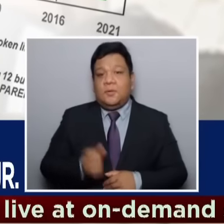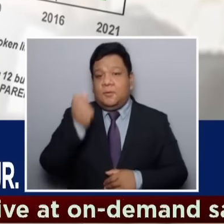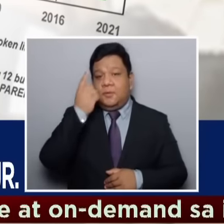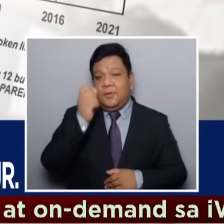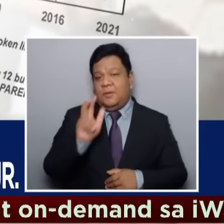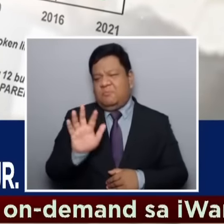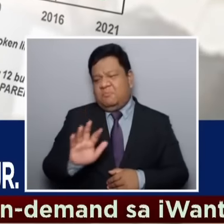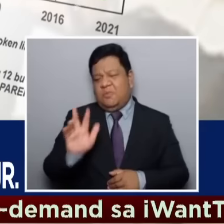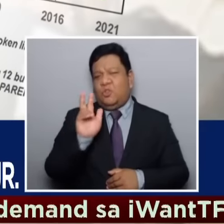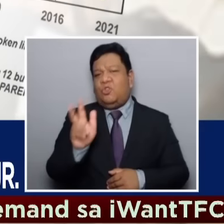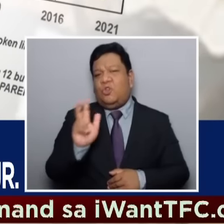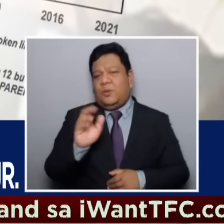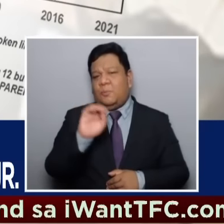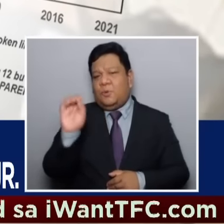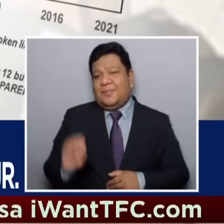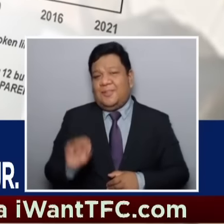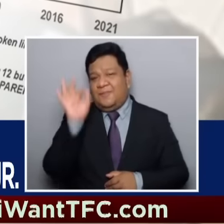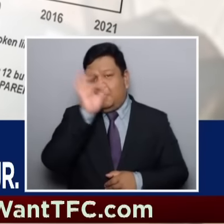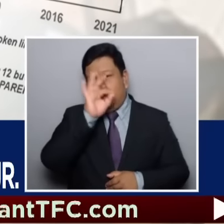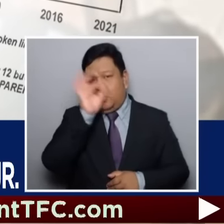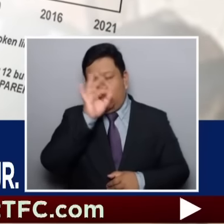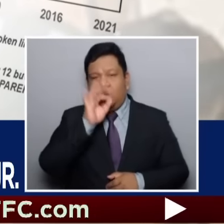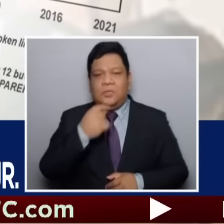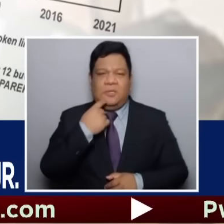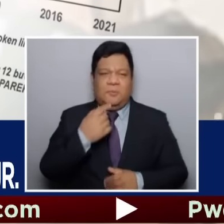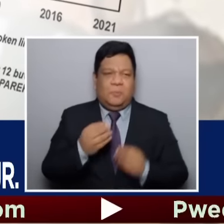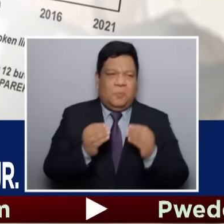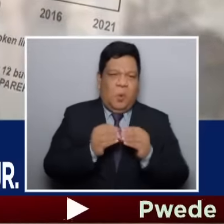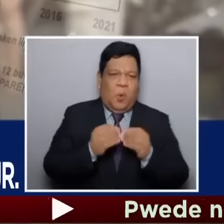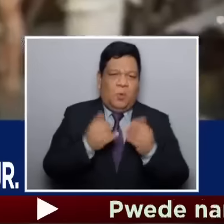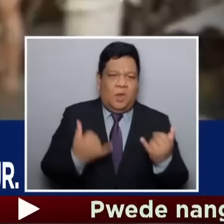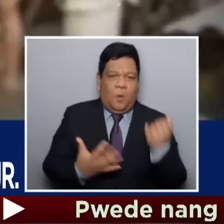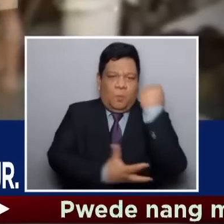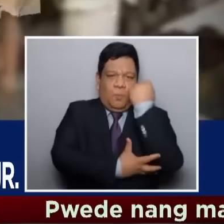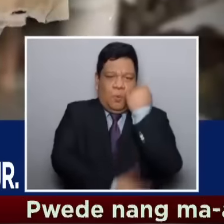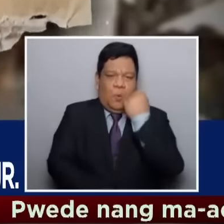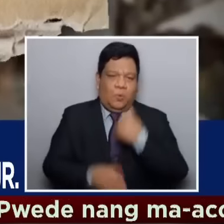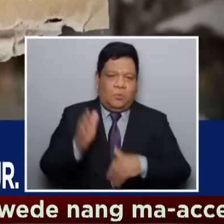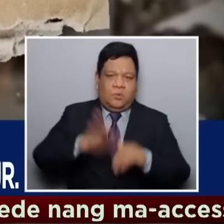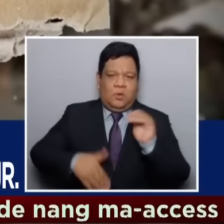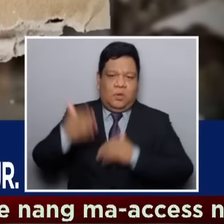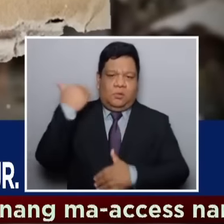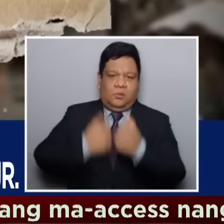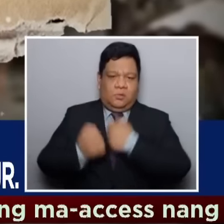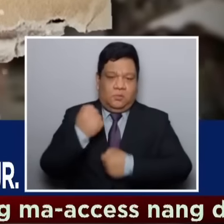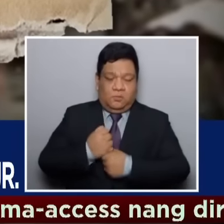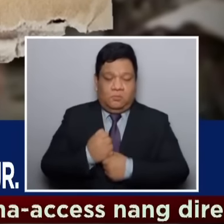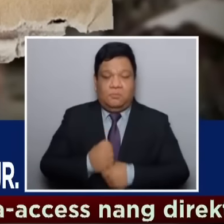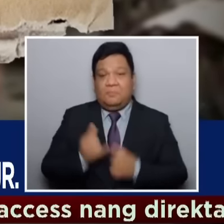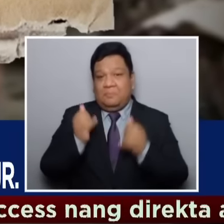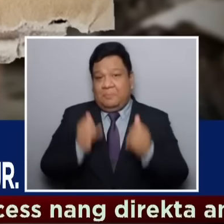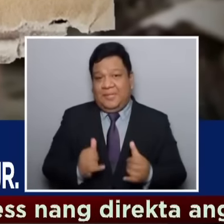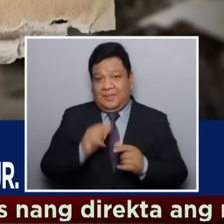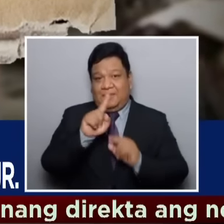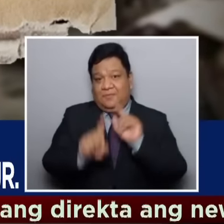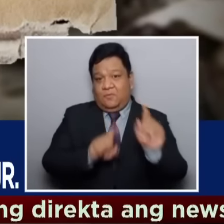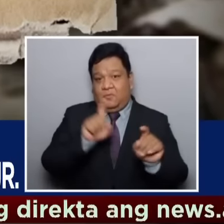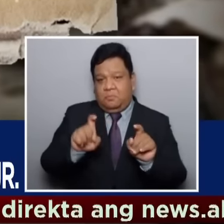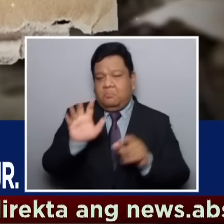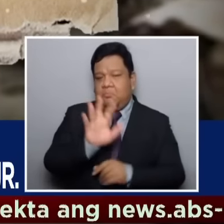mahirap ang kanilang estado ng pamumuhay noong nakaraang 12 buwan. Sa parehong survey, nasa 3 milyong Pilipino naman